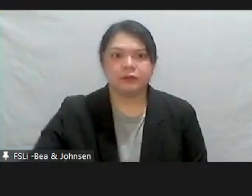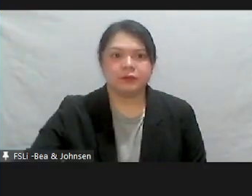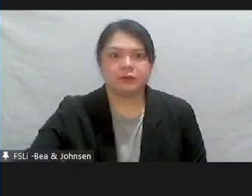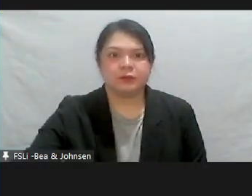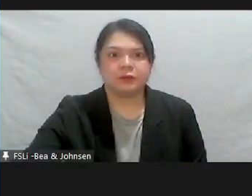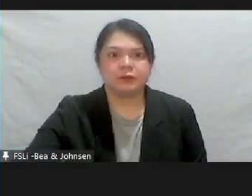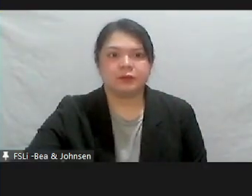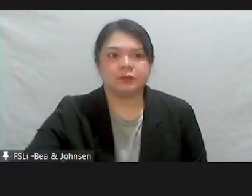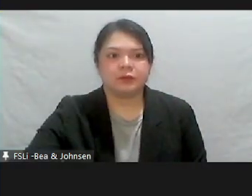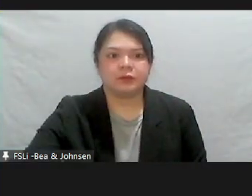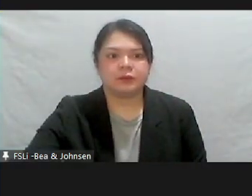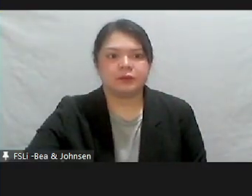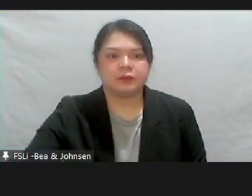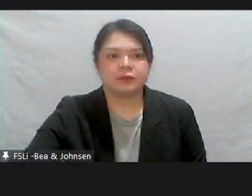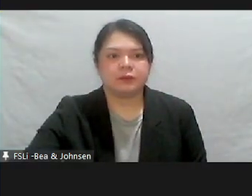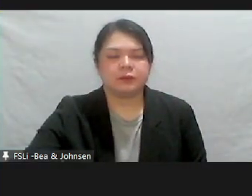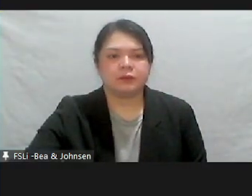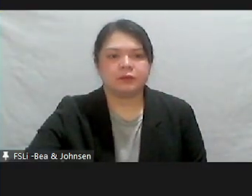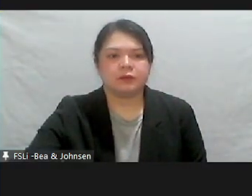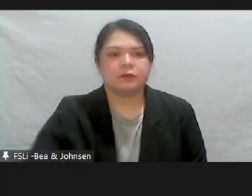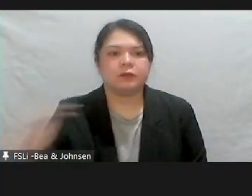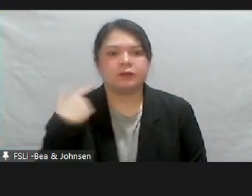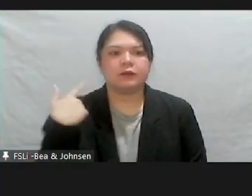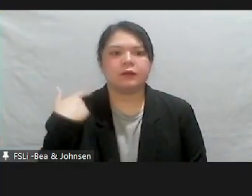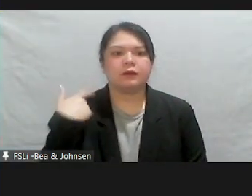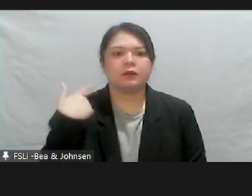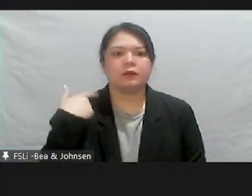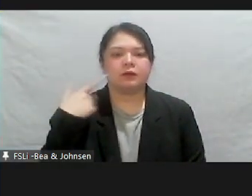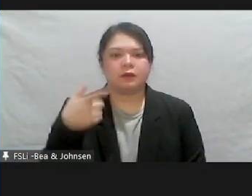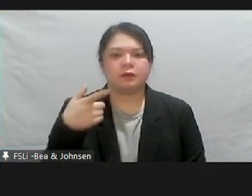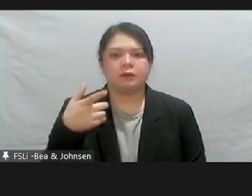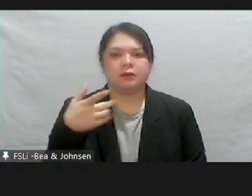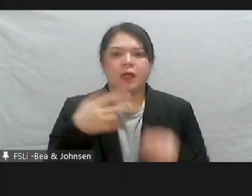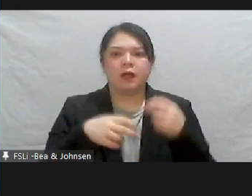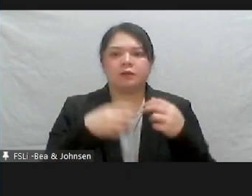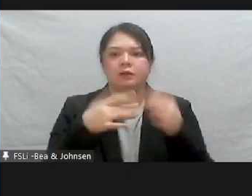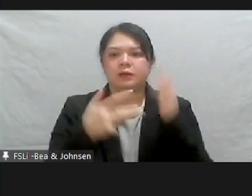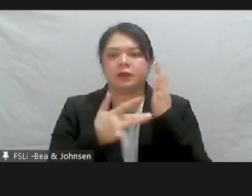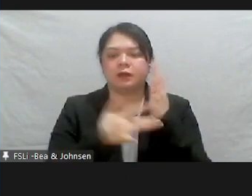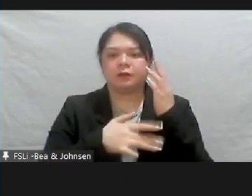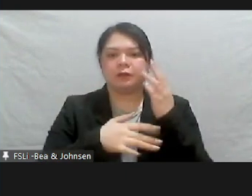Ayun, ano, nagkaroon tayo ng technical problem sa side yata ito ni Kaipang.